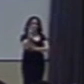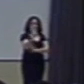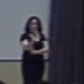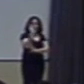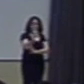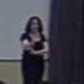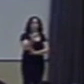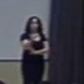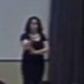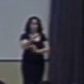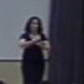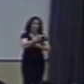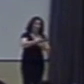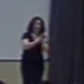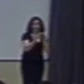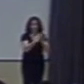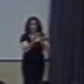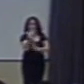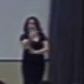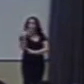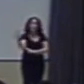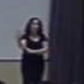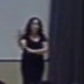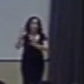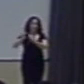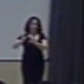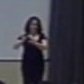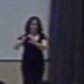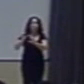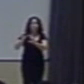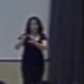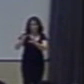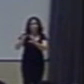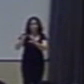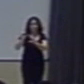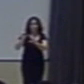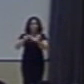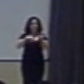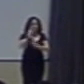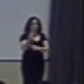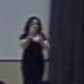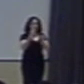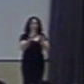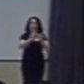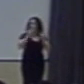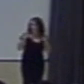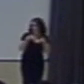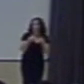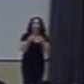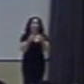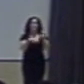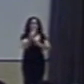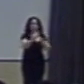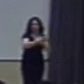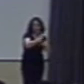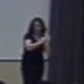65% és la revista, 55% la ràdio, després ve internet,